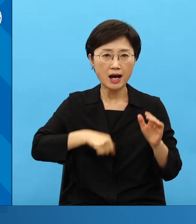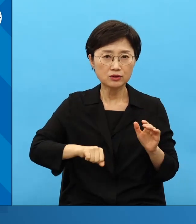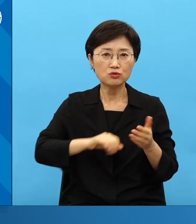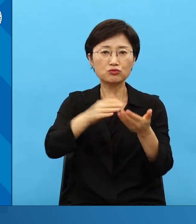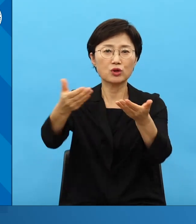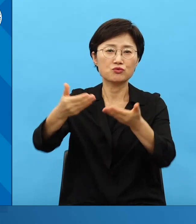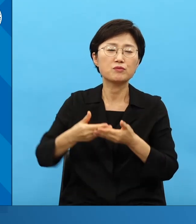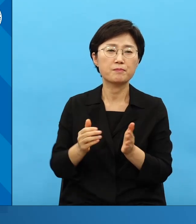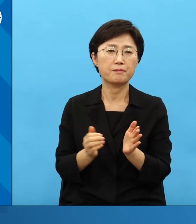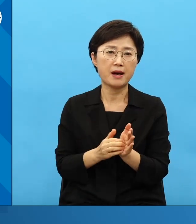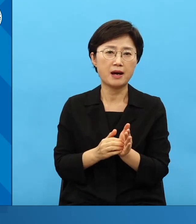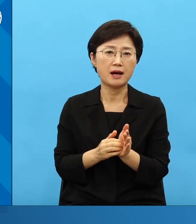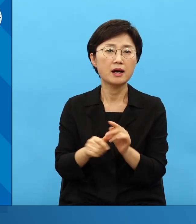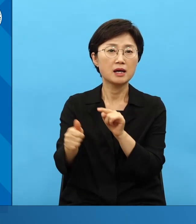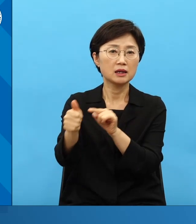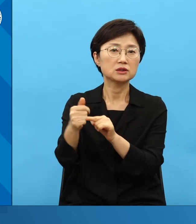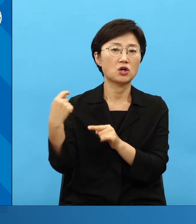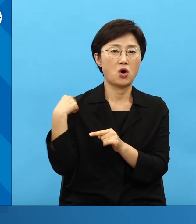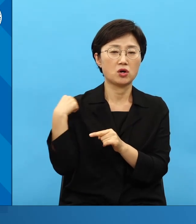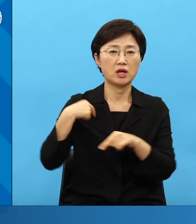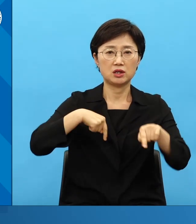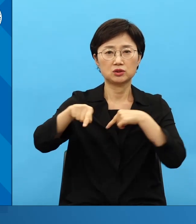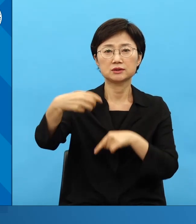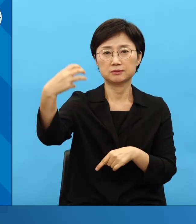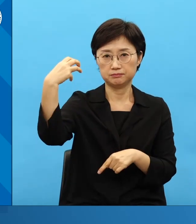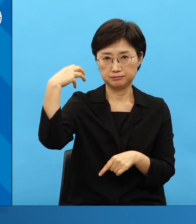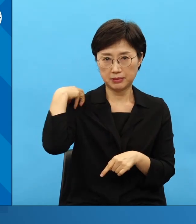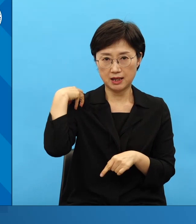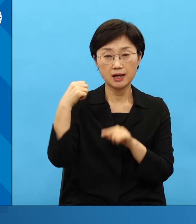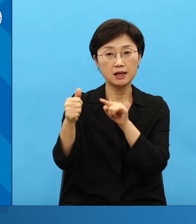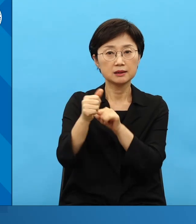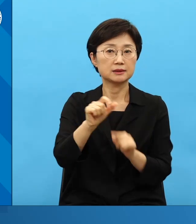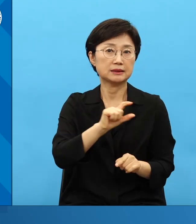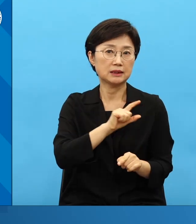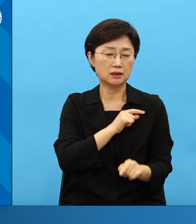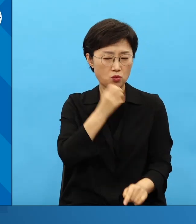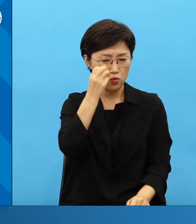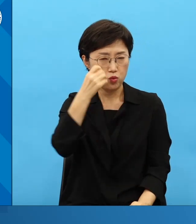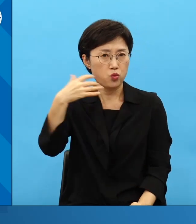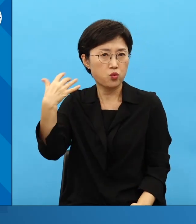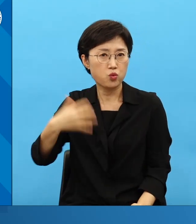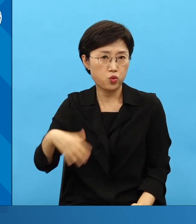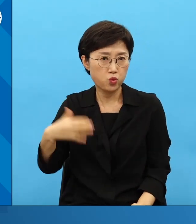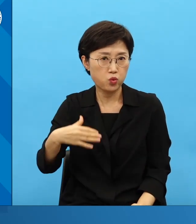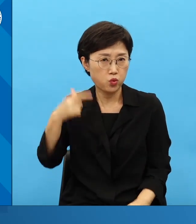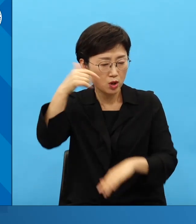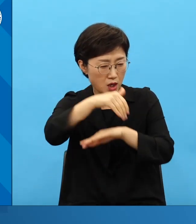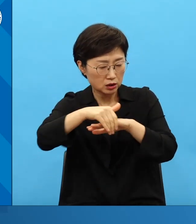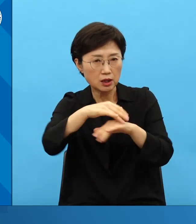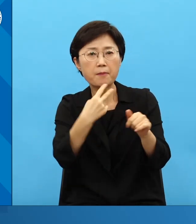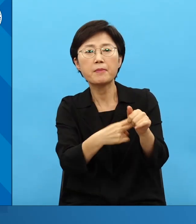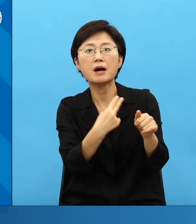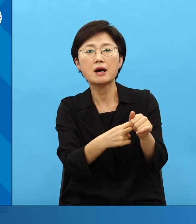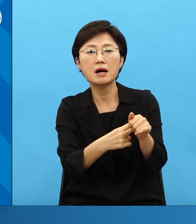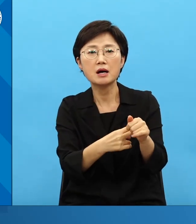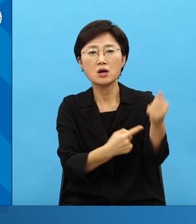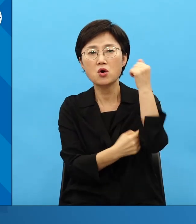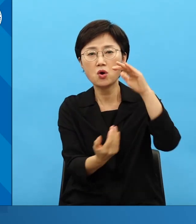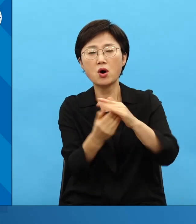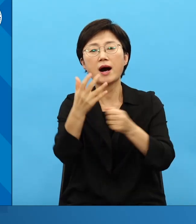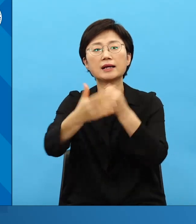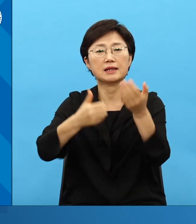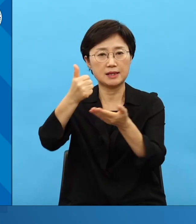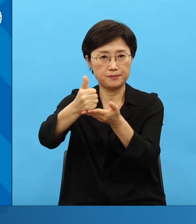우리에게 주신 바 되었는데 그의 어깨에는 정사를 메었고 그의 이름은 기묘자라